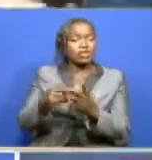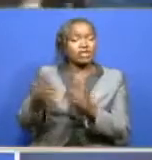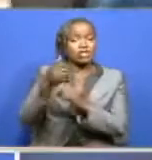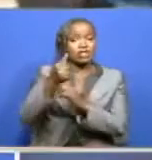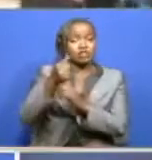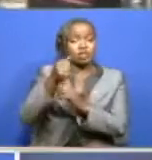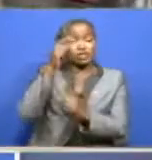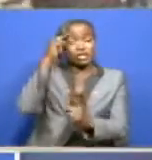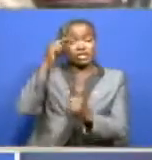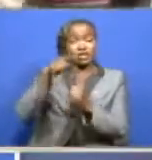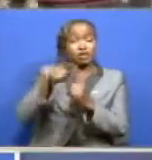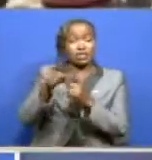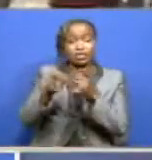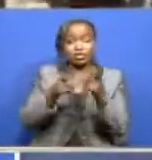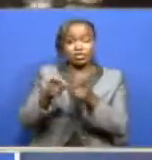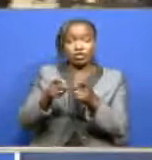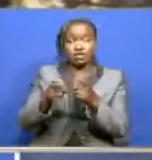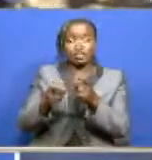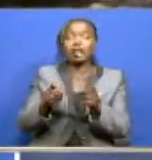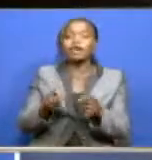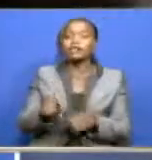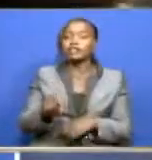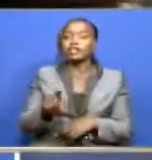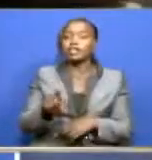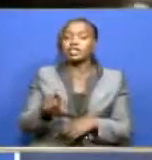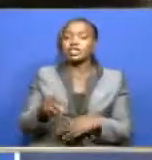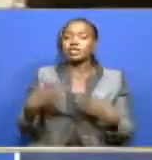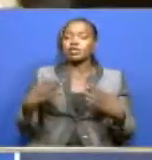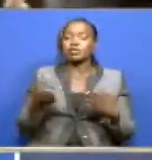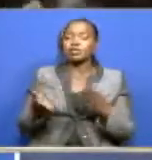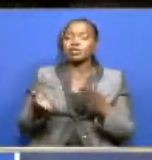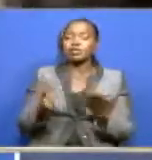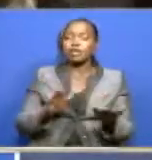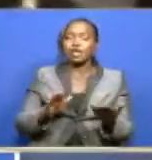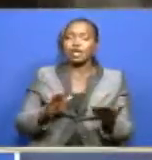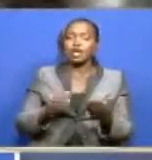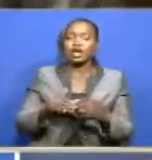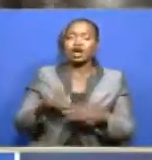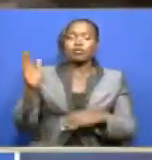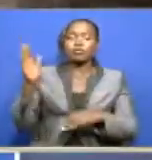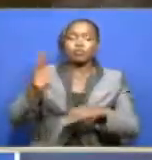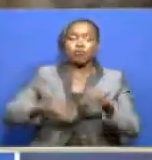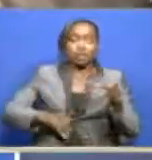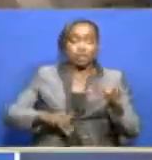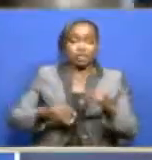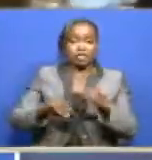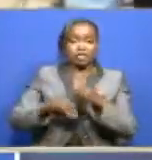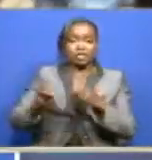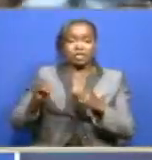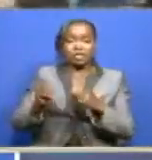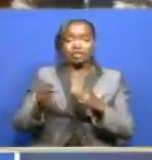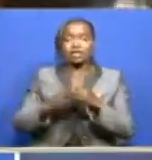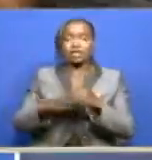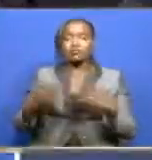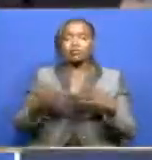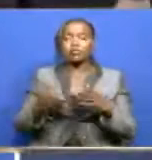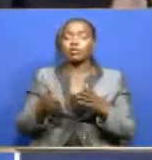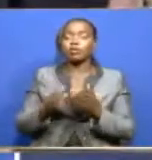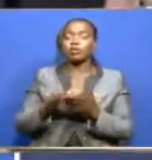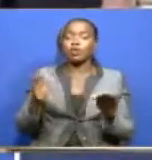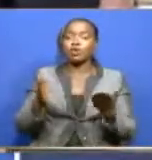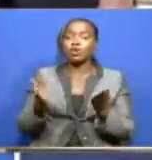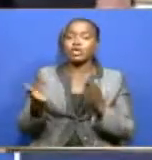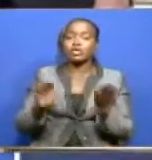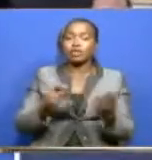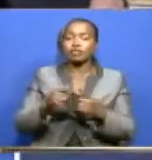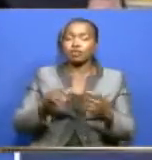virus. Hata hivyo, idadi ya walioaga dunia sasa imepita 600 baada ya watu wengine 8 kuaga dunia kutokana na virusi hivyo.